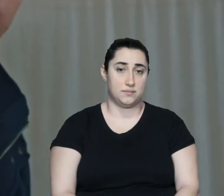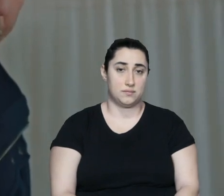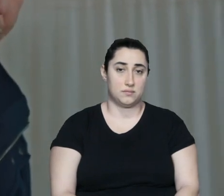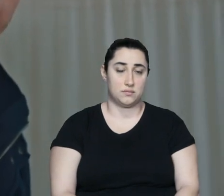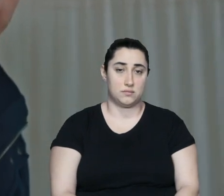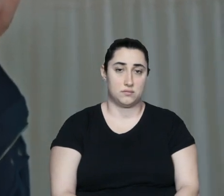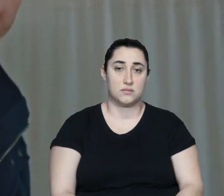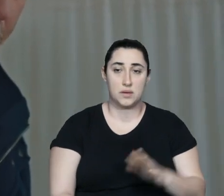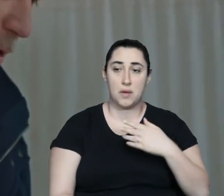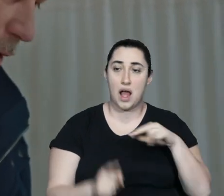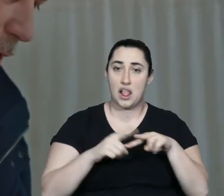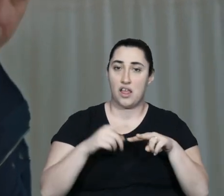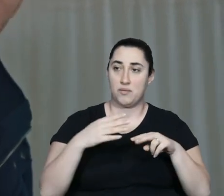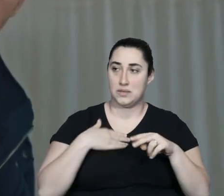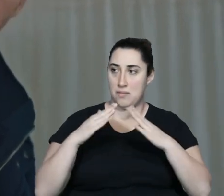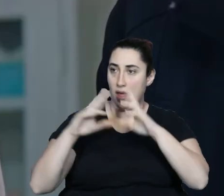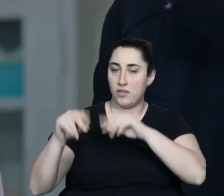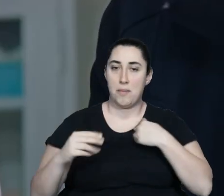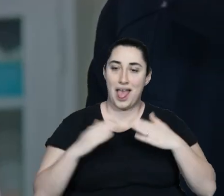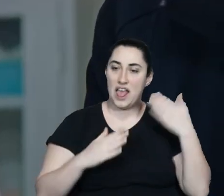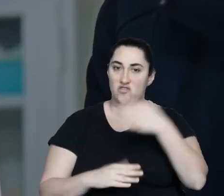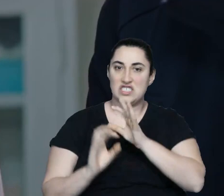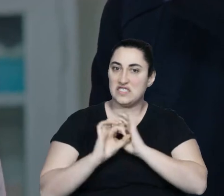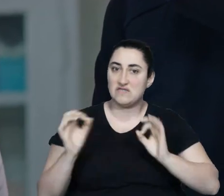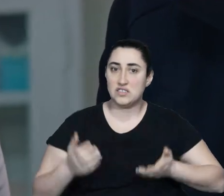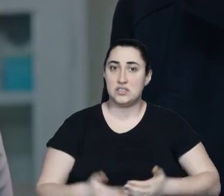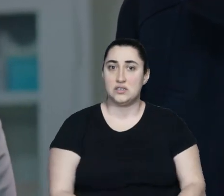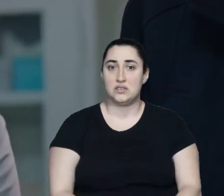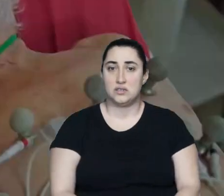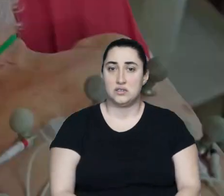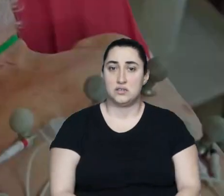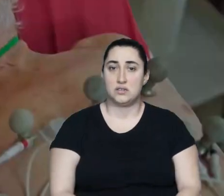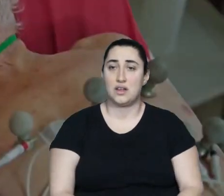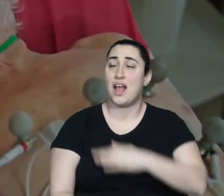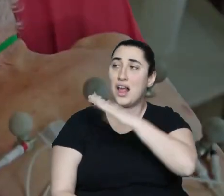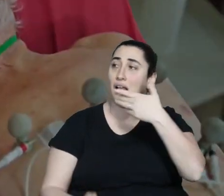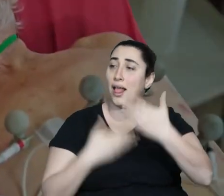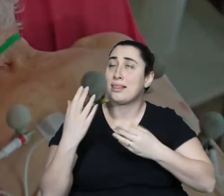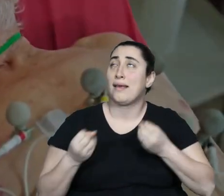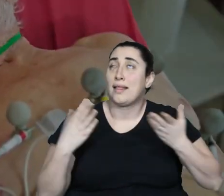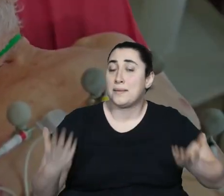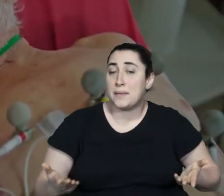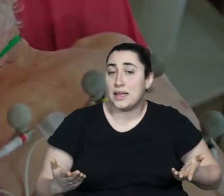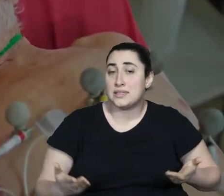İyi de ben Alev bizdeyken hiç evde kalmadım ki. Sen onu millete anlat.